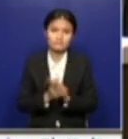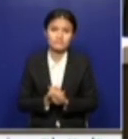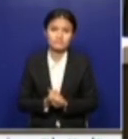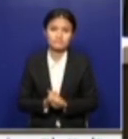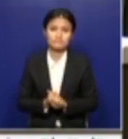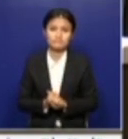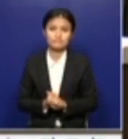ก็กดนะครับ